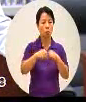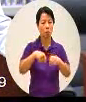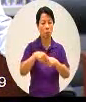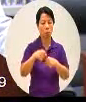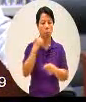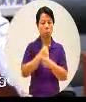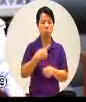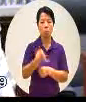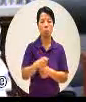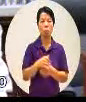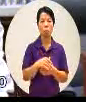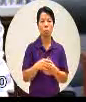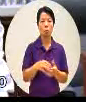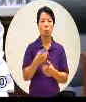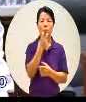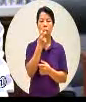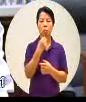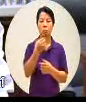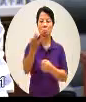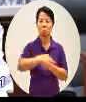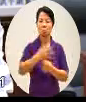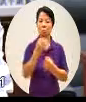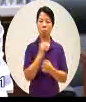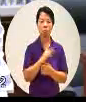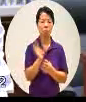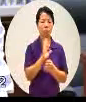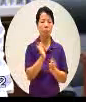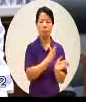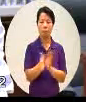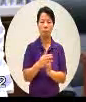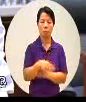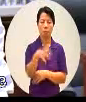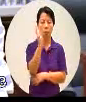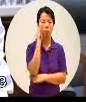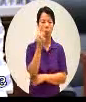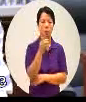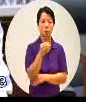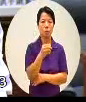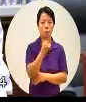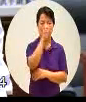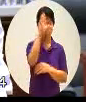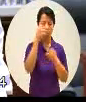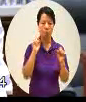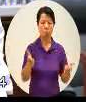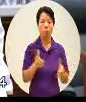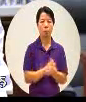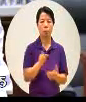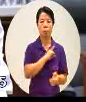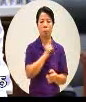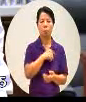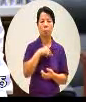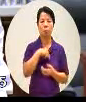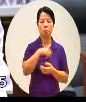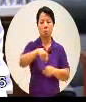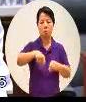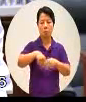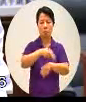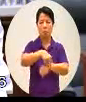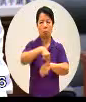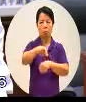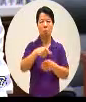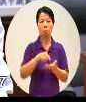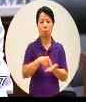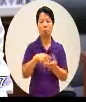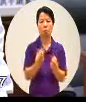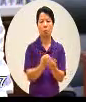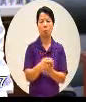好，中央敢会钱乎你？哦，这跟政党无关系呢。恁家己都无计划啊，做袂好，